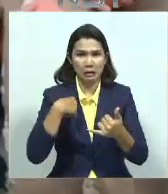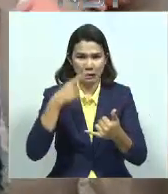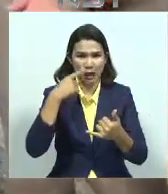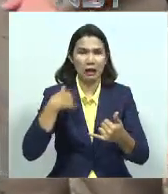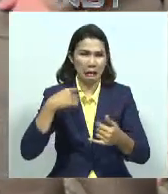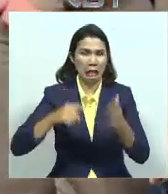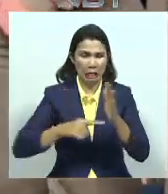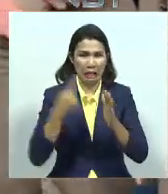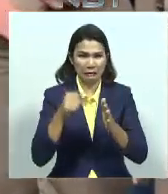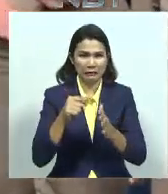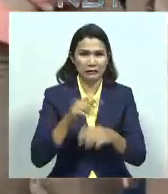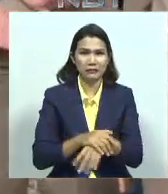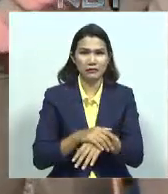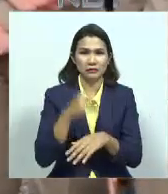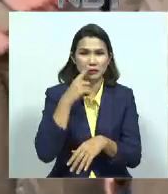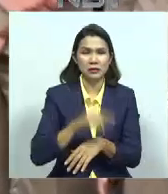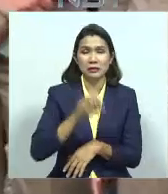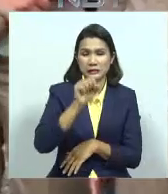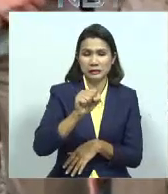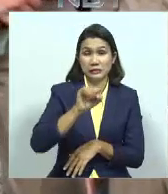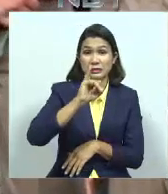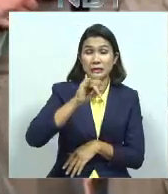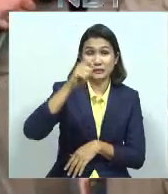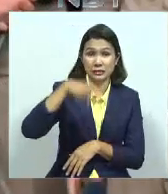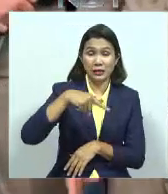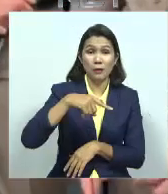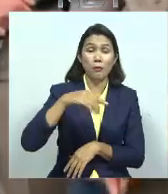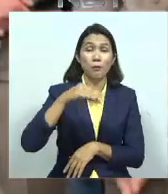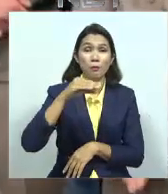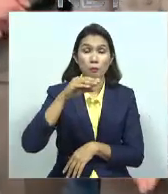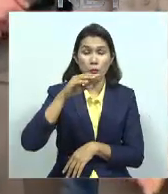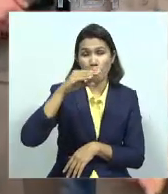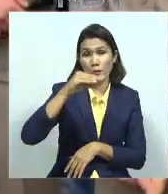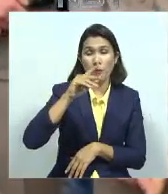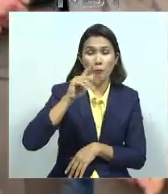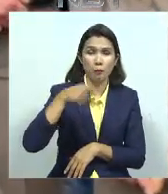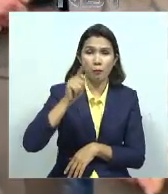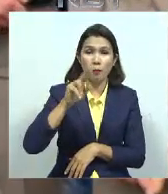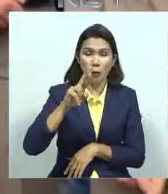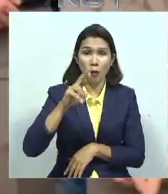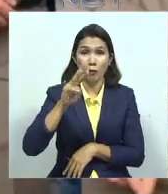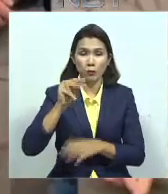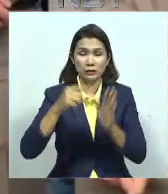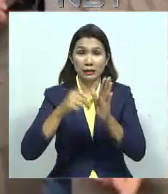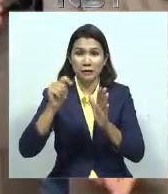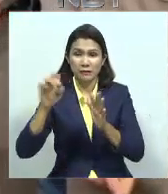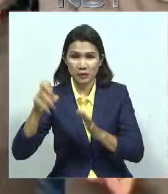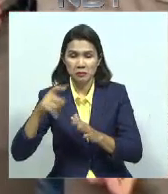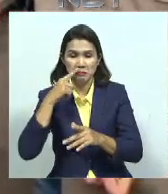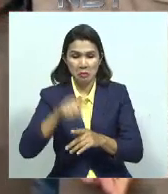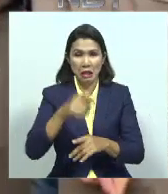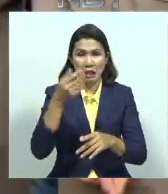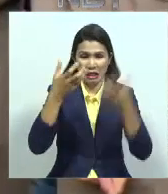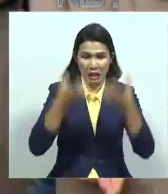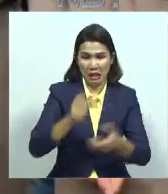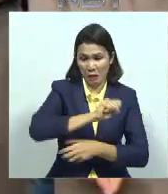ะครับว่าไซบูตามีนนั้นมีความรุนแรงมากกว่ายาเสพติดยาเสพติดเราบอกว่ารุนแรงแล้วไซบูตามีนรุนแรง